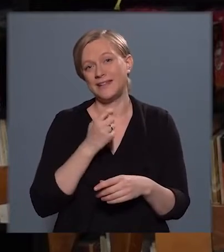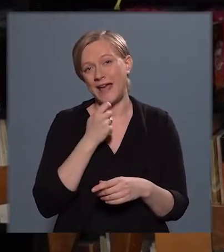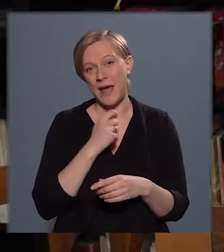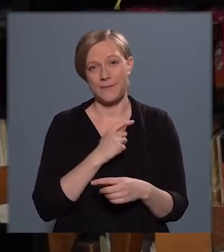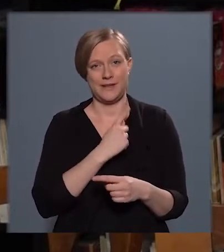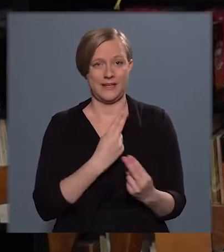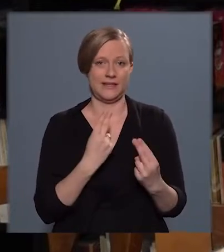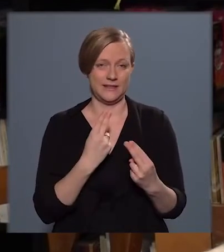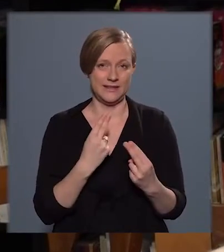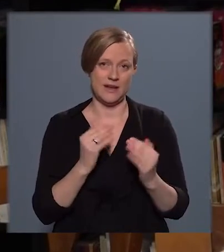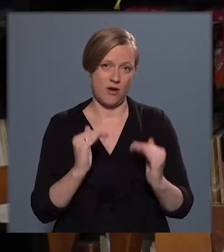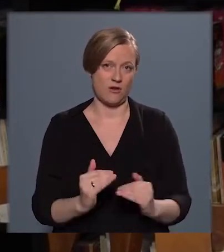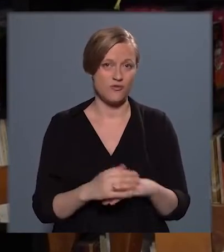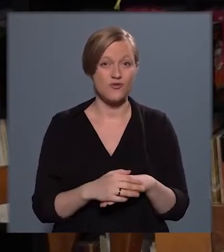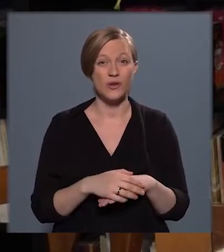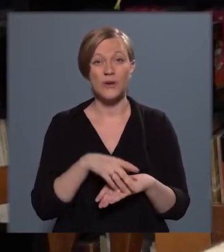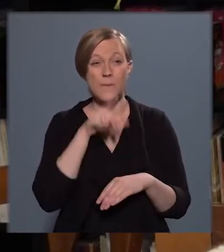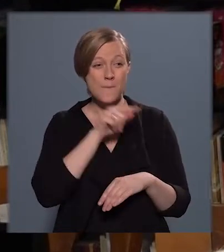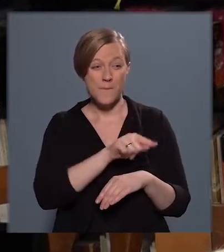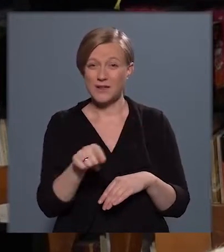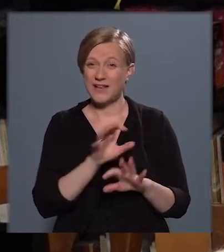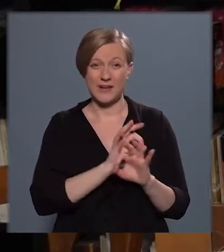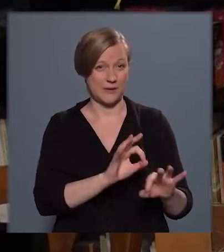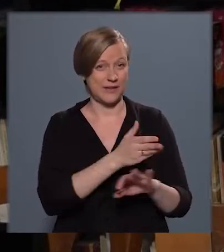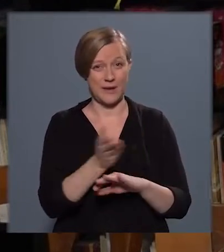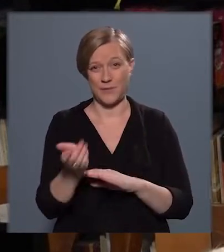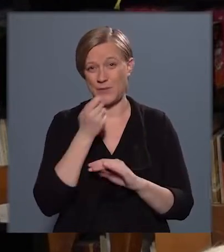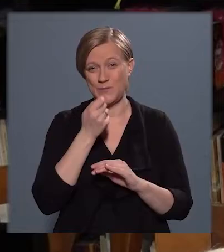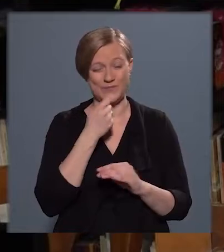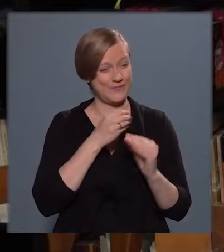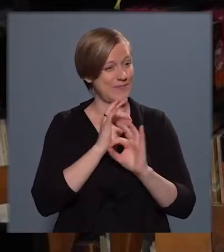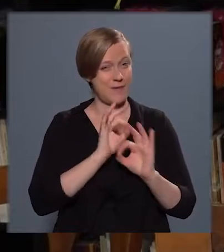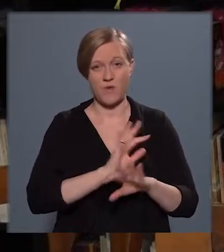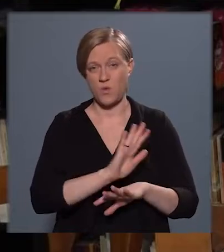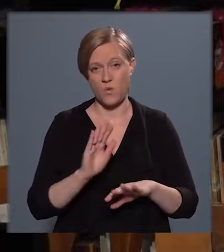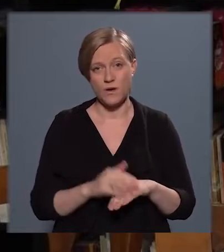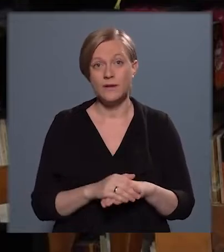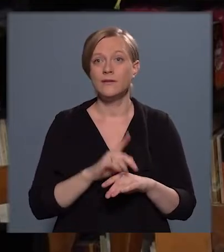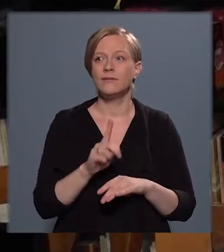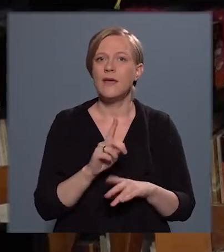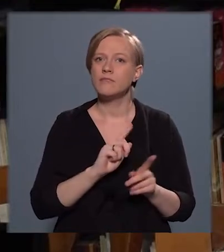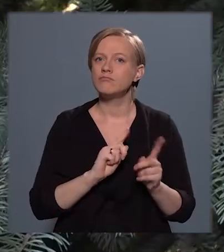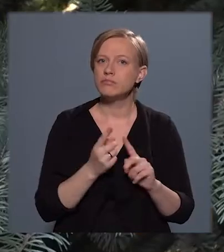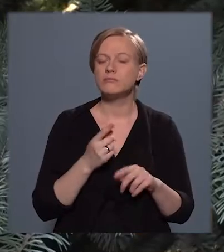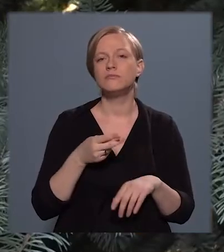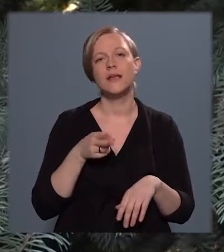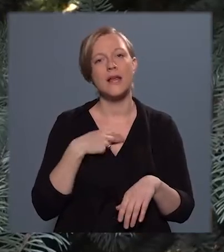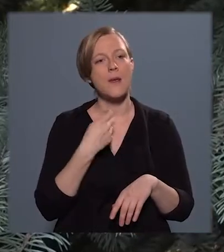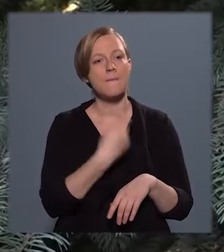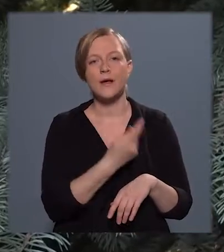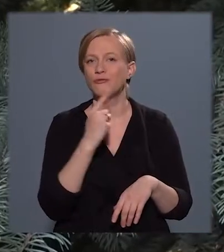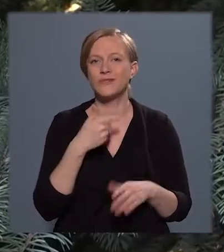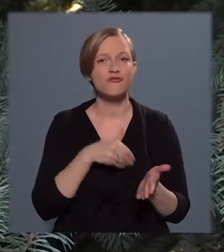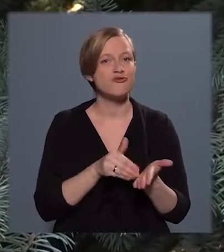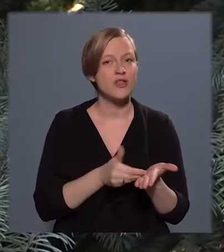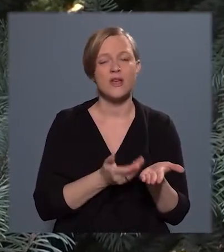tápértékkel rendelkezik, megsínylik a madarak ezeket az eleségeket, viszont mindenképpen érdemes őket zsíradékkal, olajos